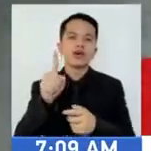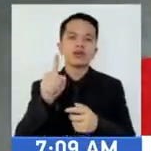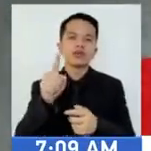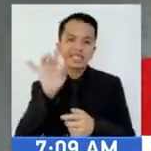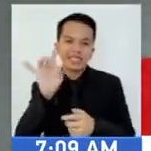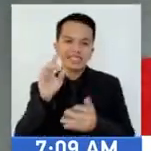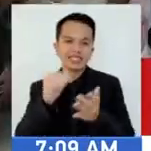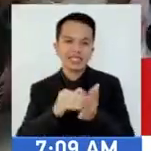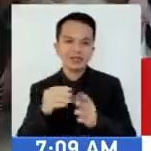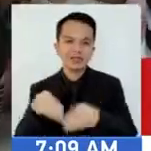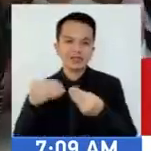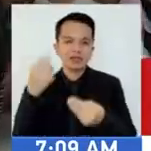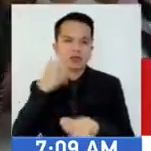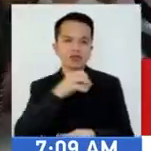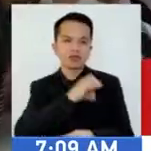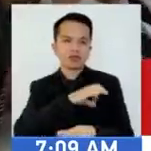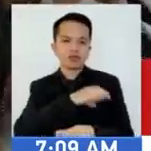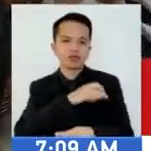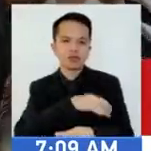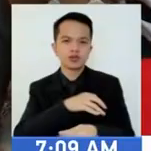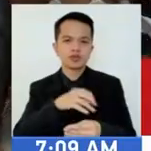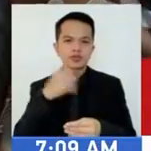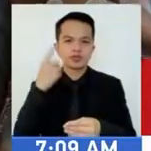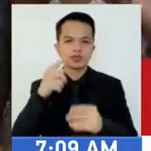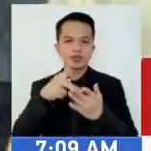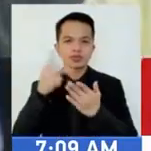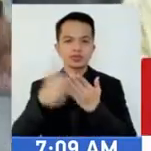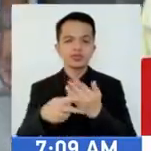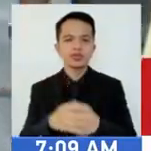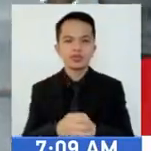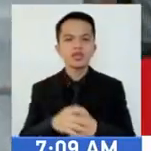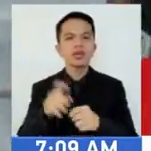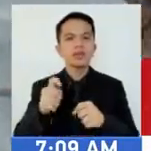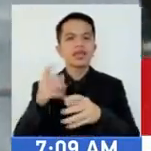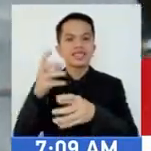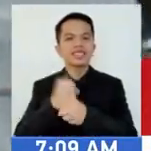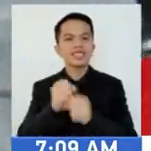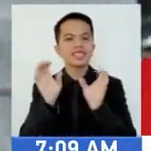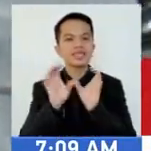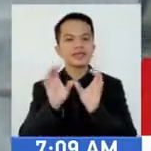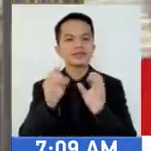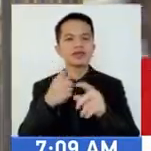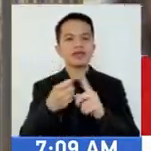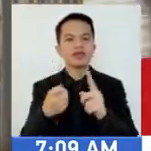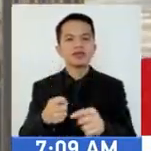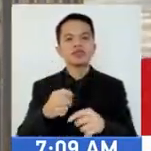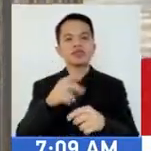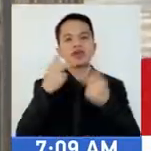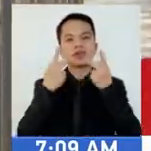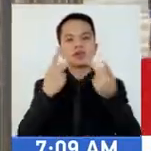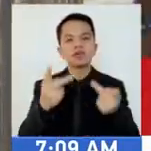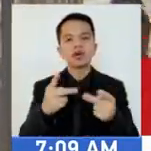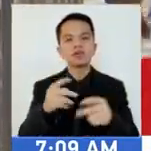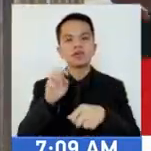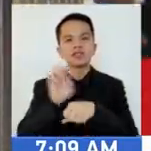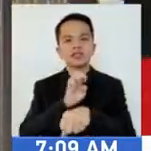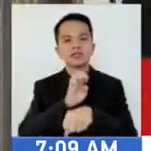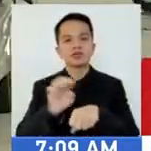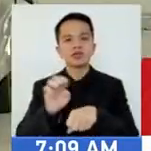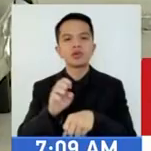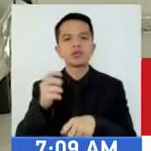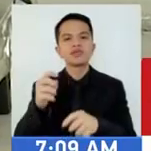ng programa. Kaya kailangan kumuha ng certificate sa Public Employment Service Office o PESO na katunayan na kayo ay may